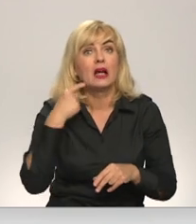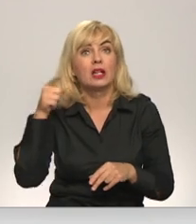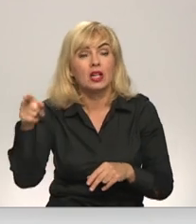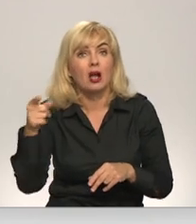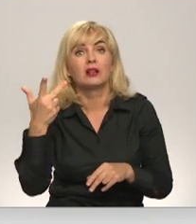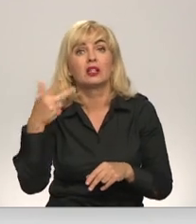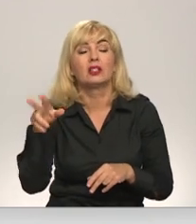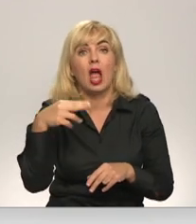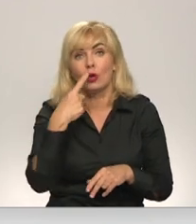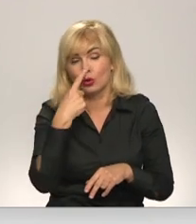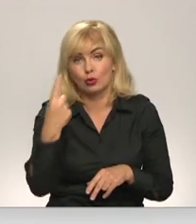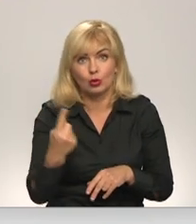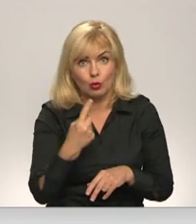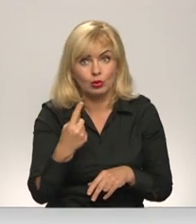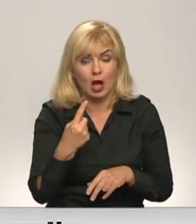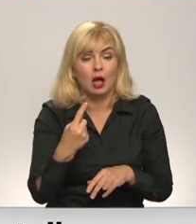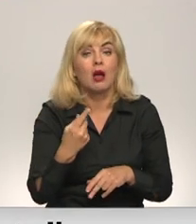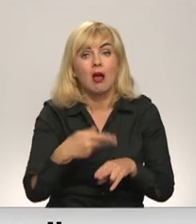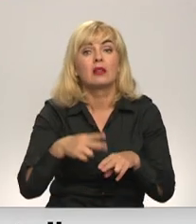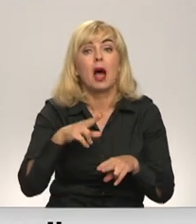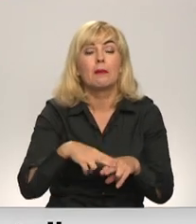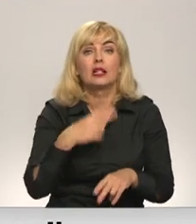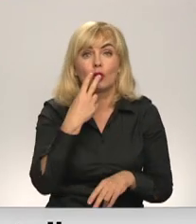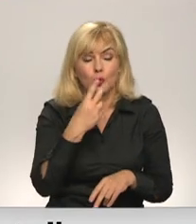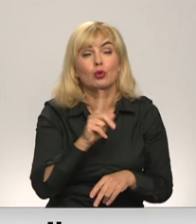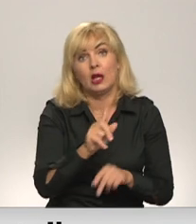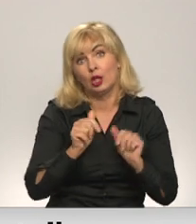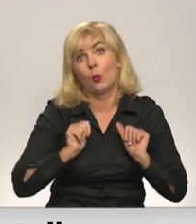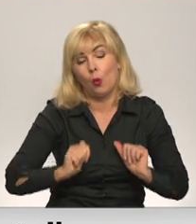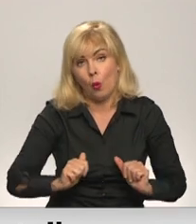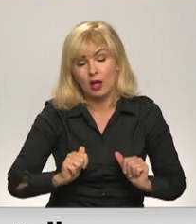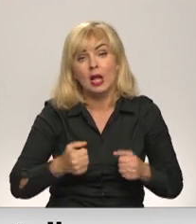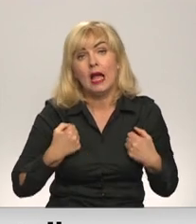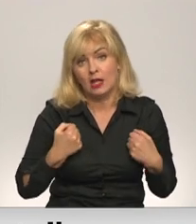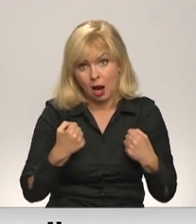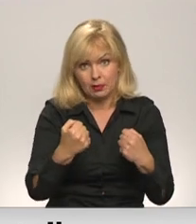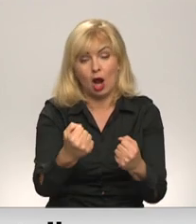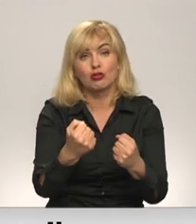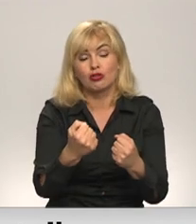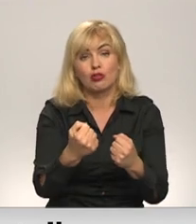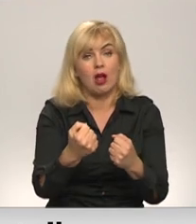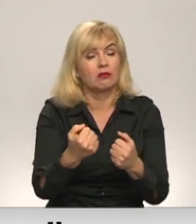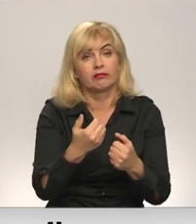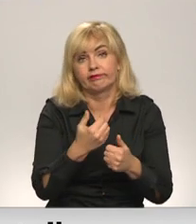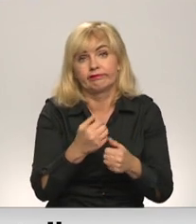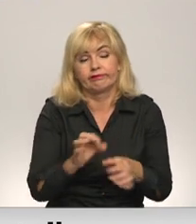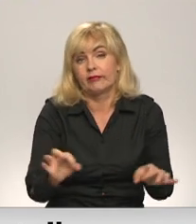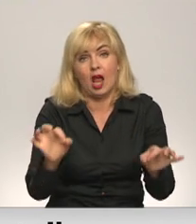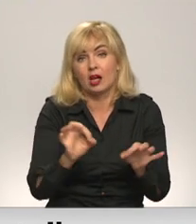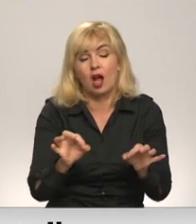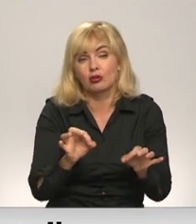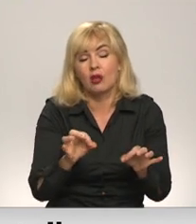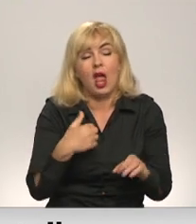3 eiro stundā. Ja? Tāpēc es uzskatu, ka godīgi ir iebraukšana. Tas nav nekas... Tā